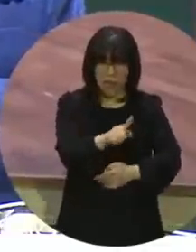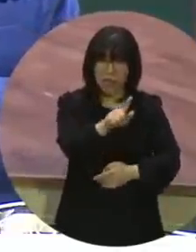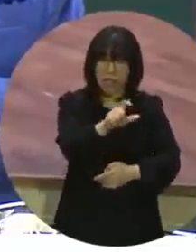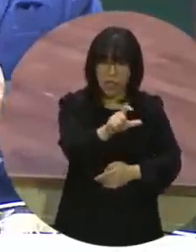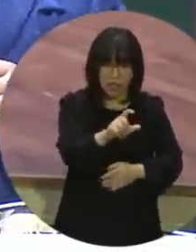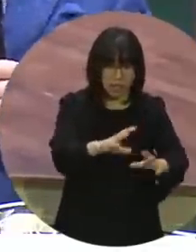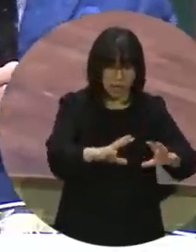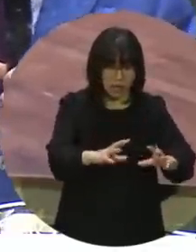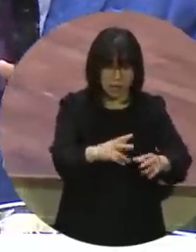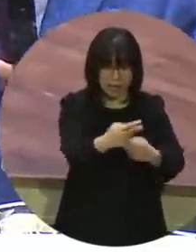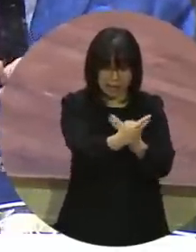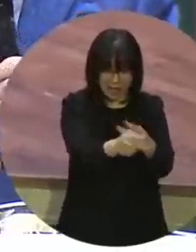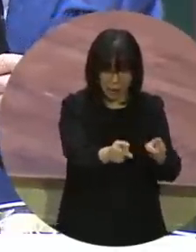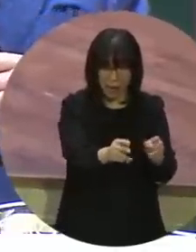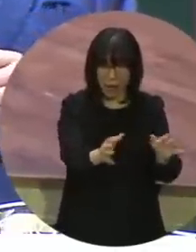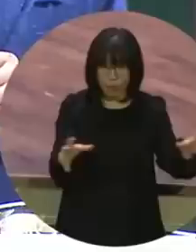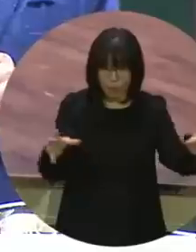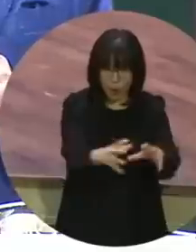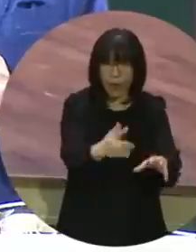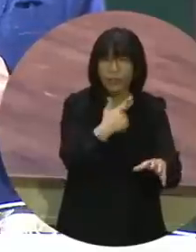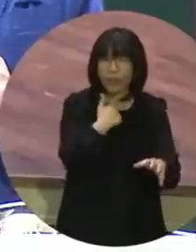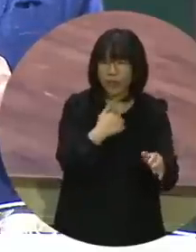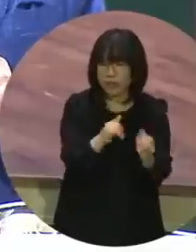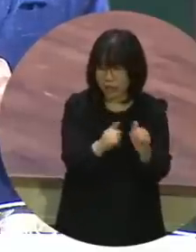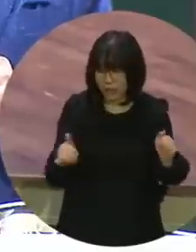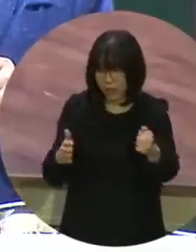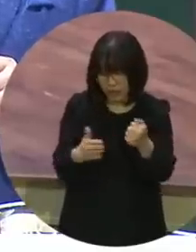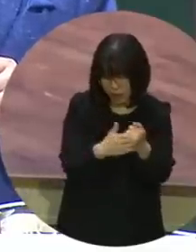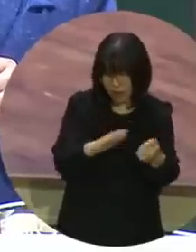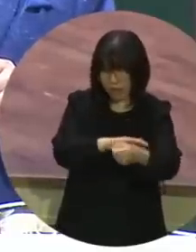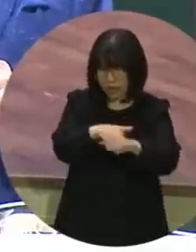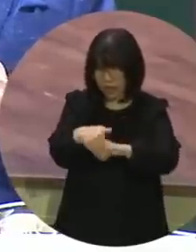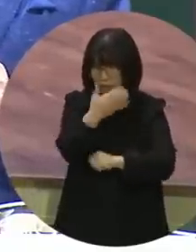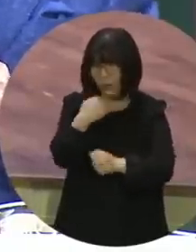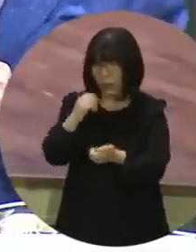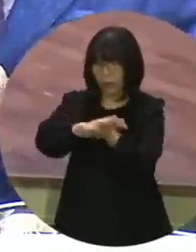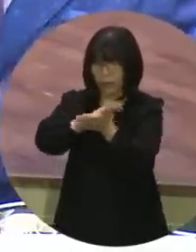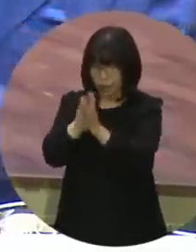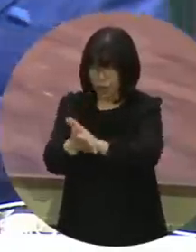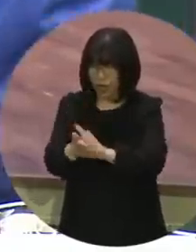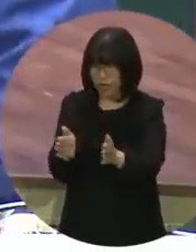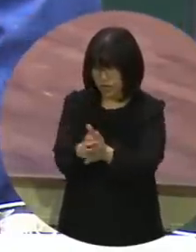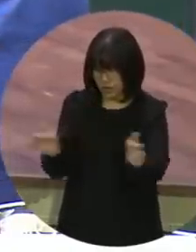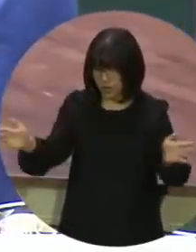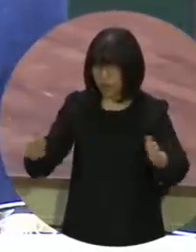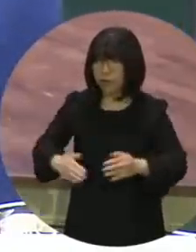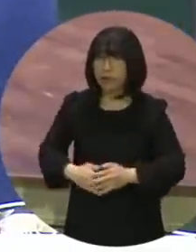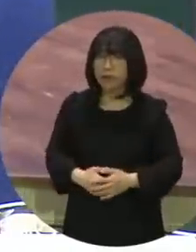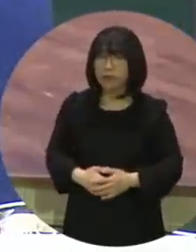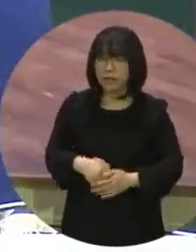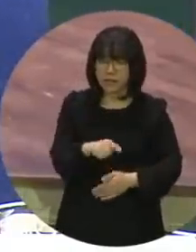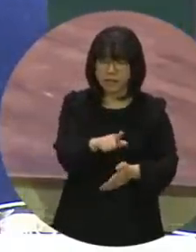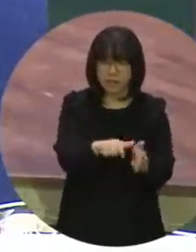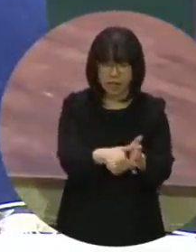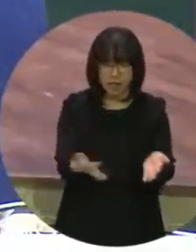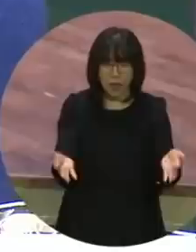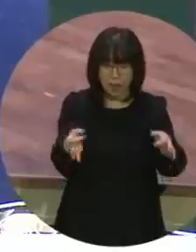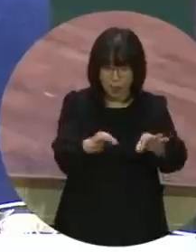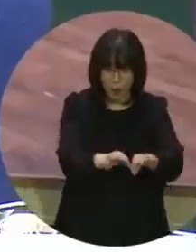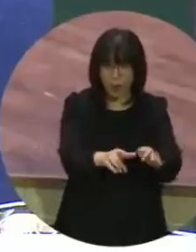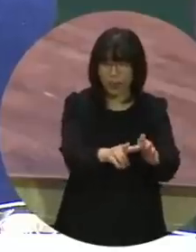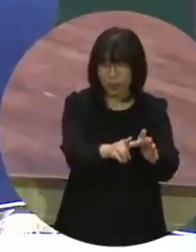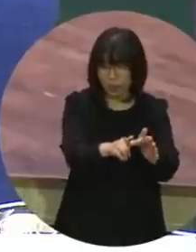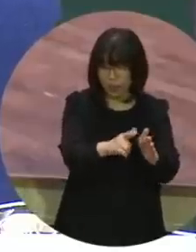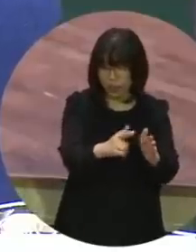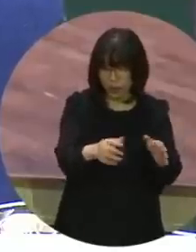어떻게 운영이 되냐고요? 어떻게 운영이 되냐? 어떻게 세복만 헌신해야 되는데. 자, 이 헌금이 뭐가 됐다 그랬습니까? 빛의